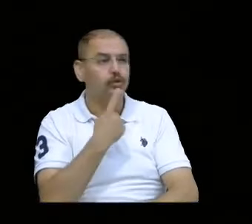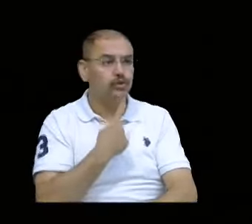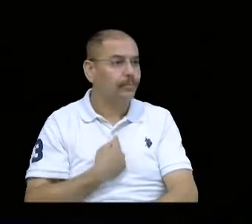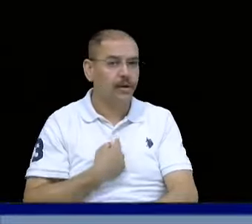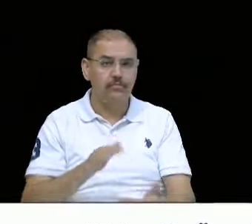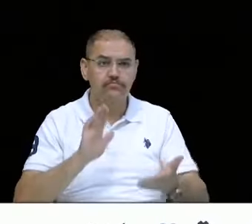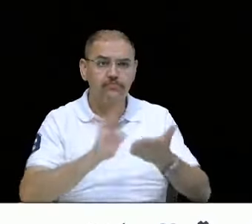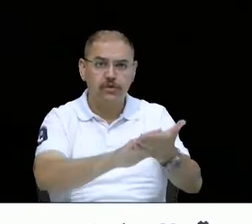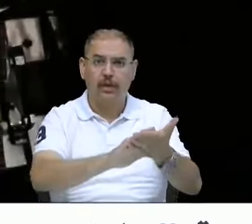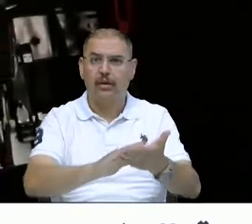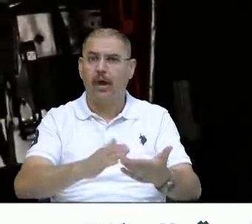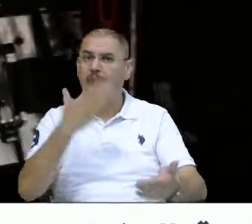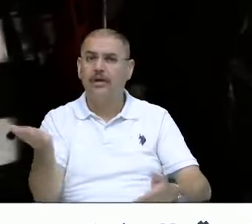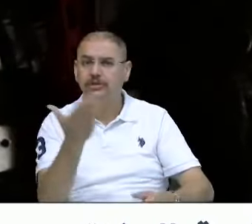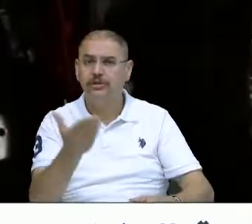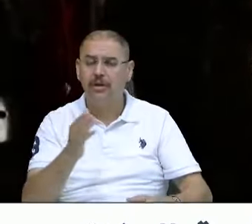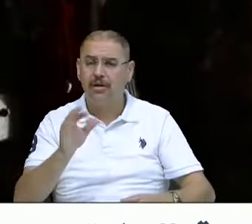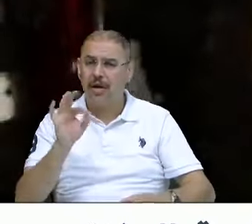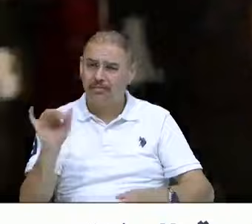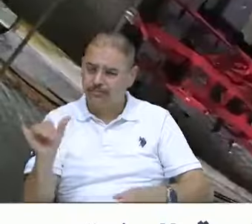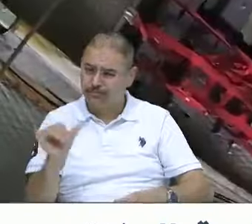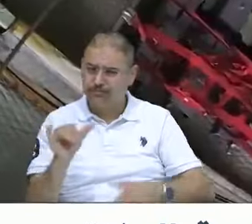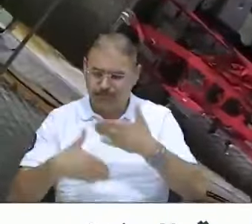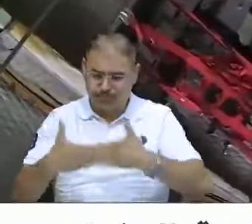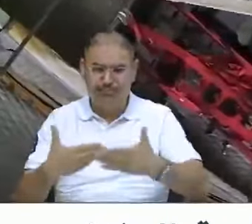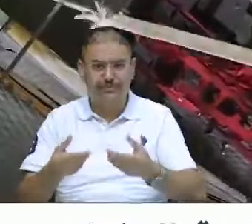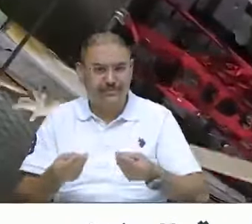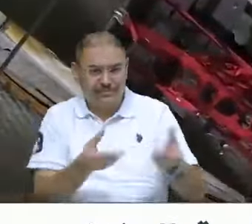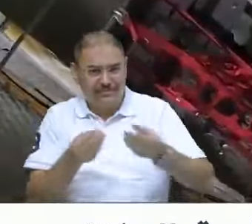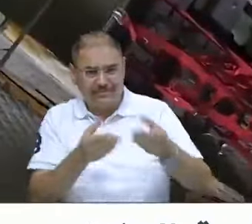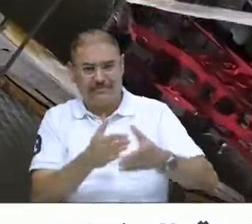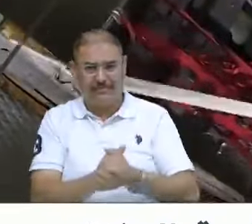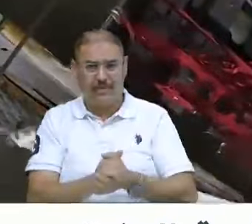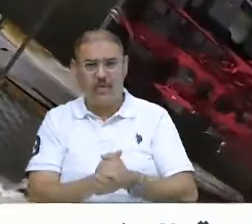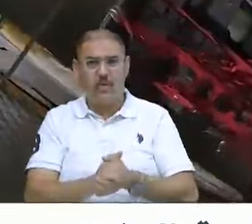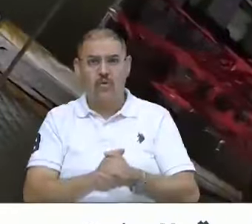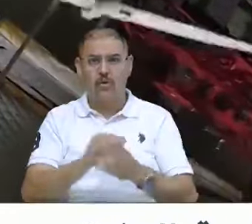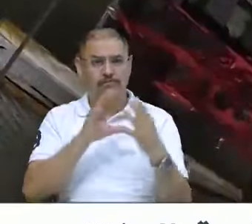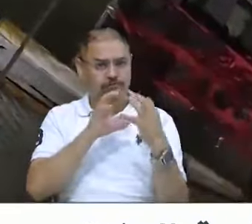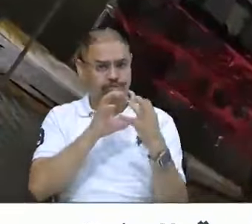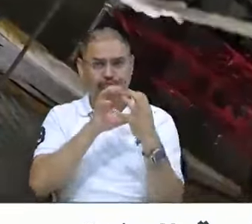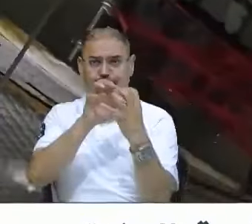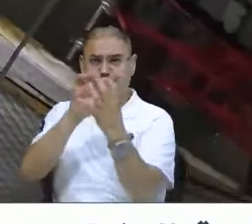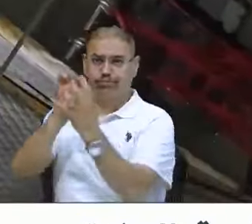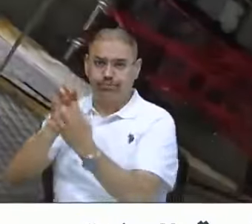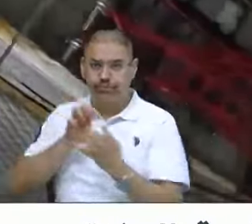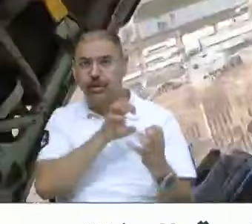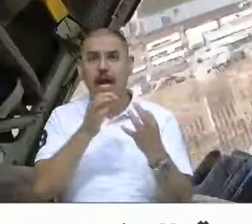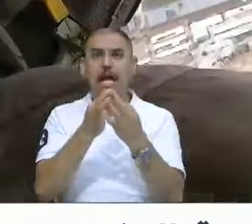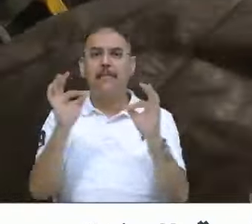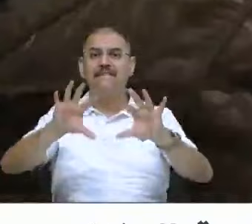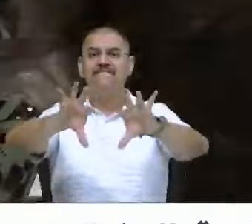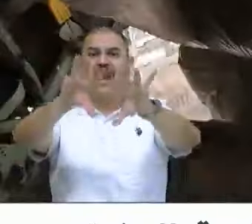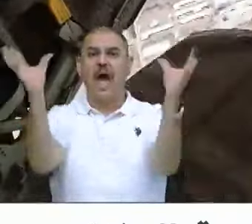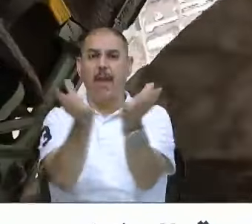العمليات واللوجستيه اللازمه في هذا الاطار والالتزام بتنسيق استجابه موحده للوضع